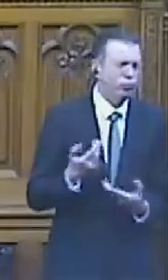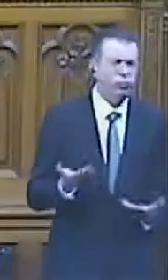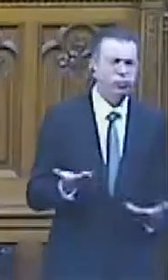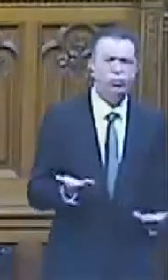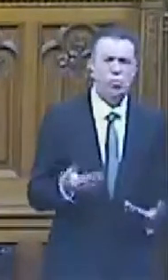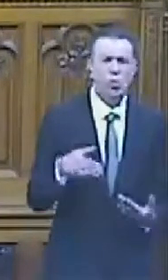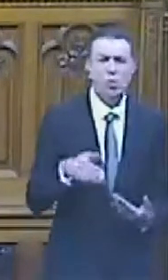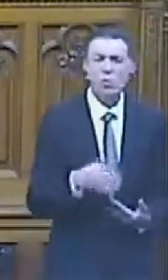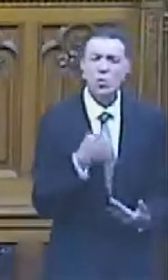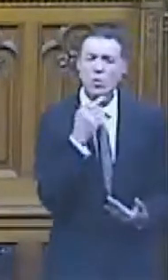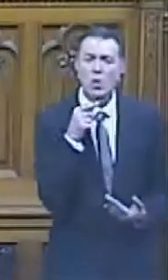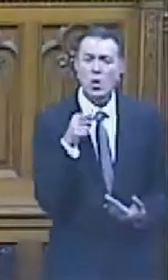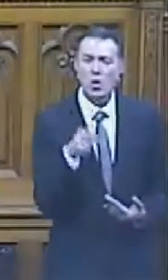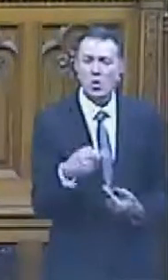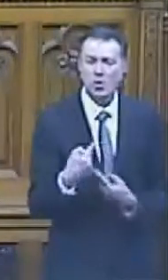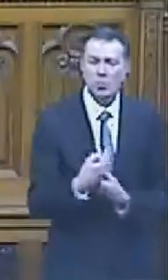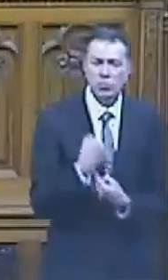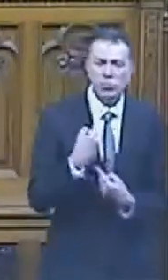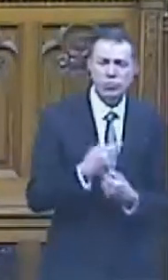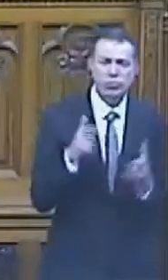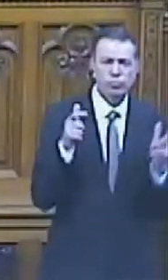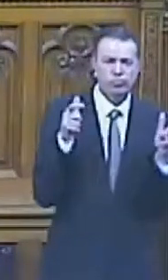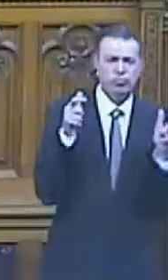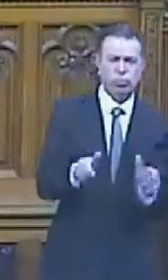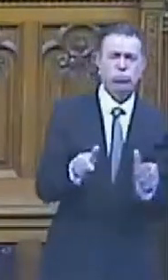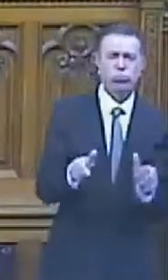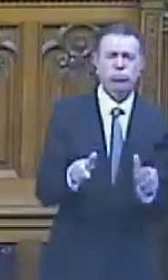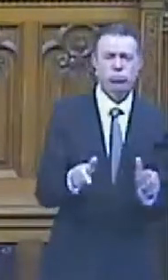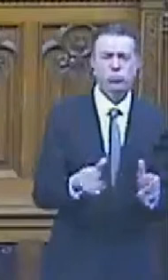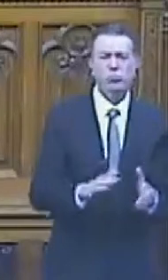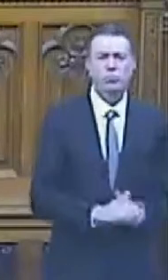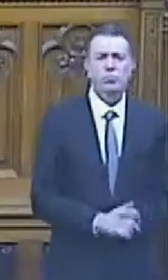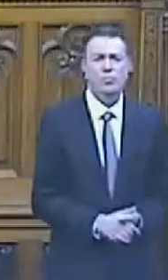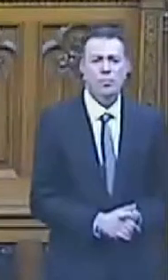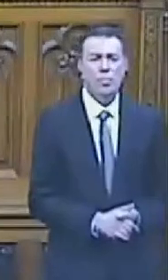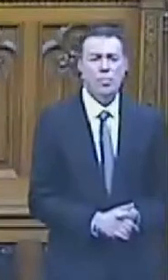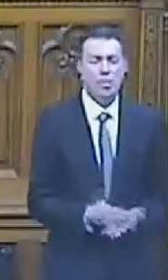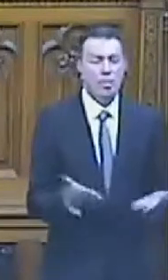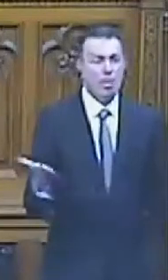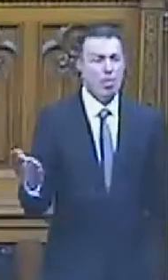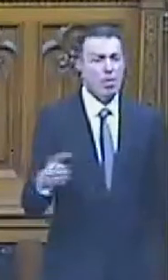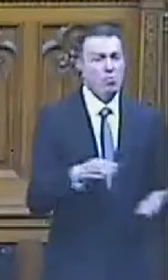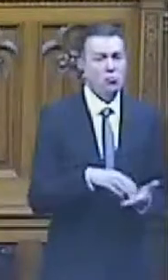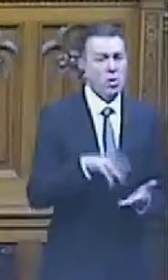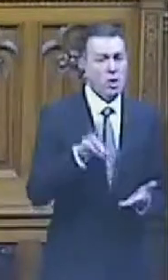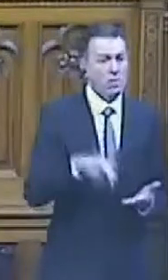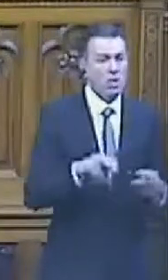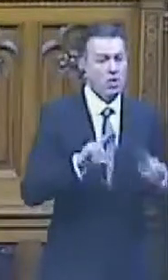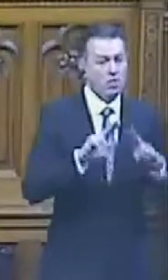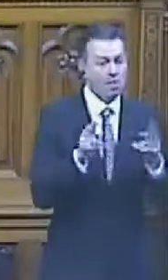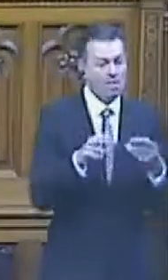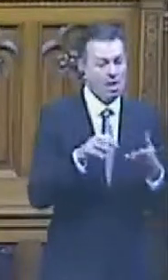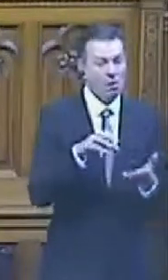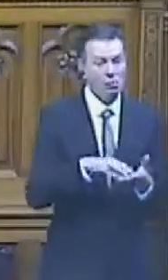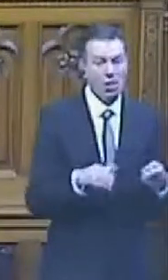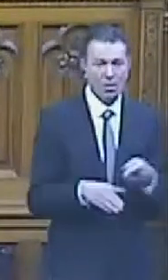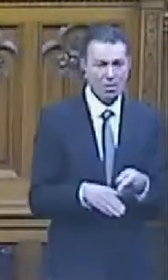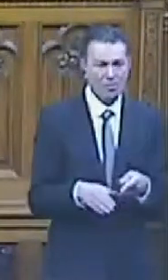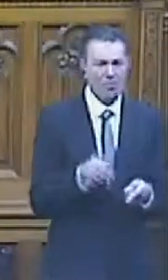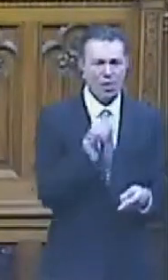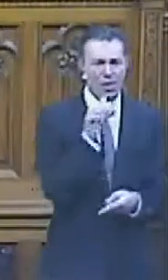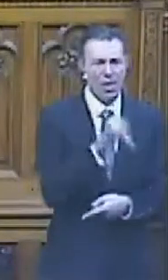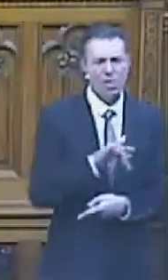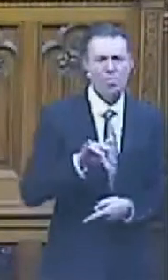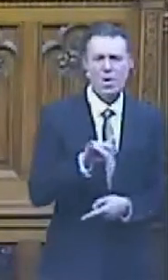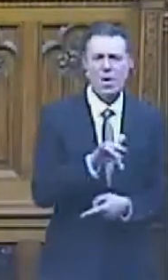genau dieser Plage einen Riegel vorschieben. Das hat in einer Weltstadt, die wir sein wollen, die wir alle sein wollen, nichts verloren.